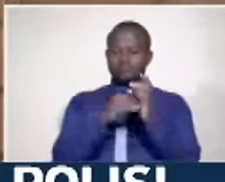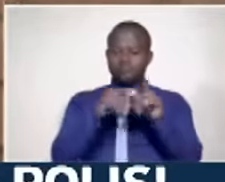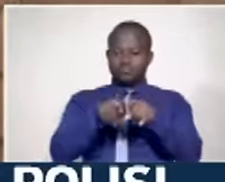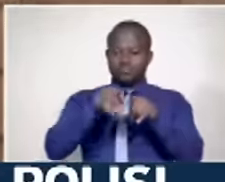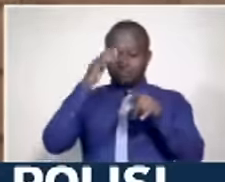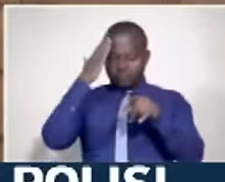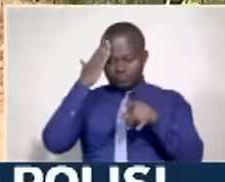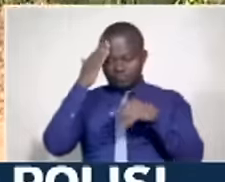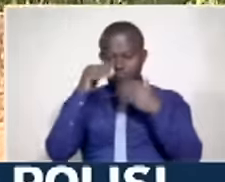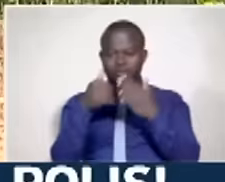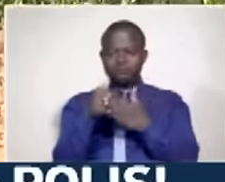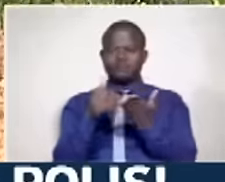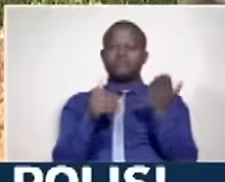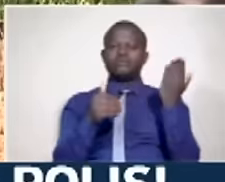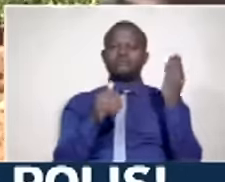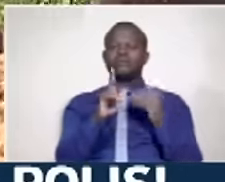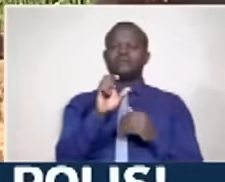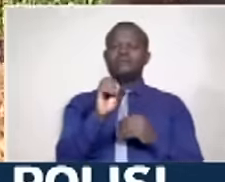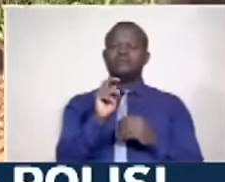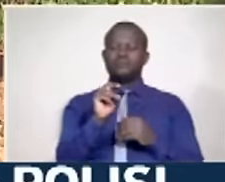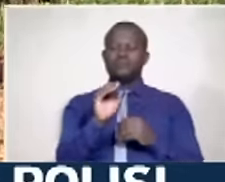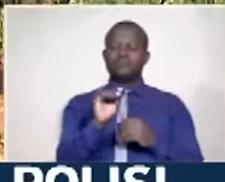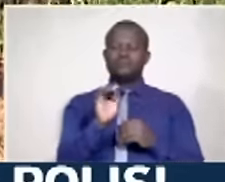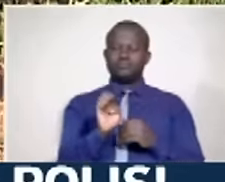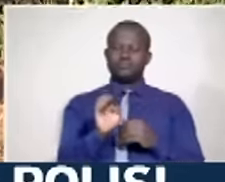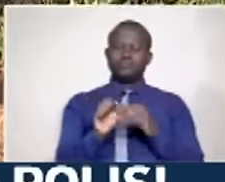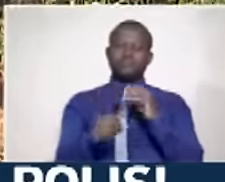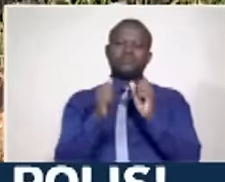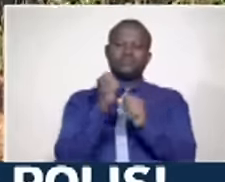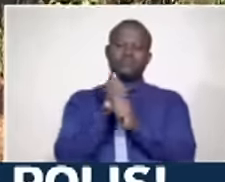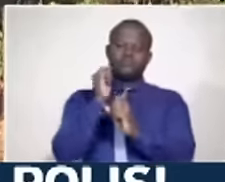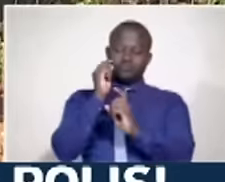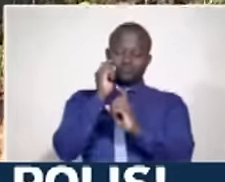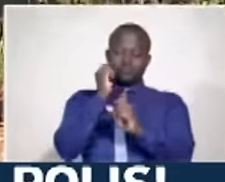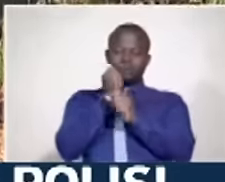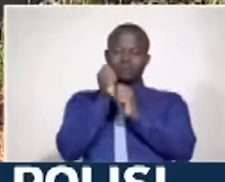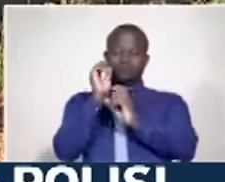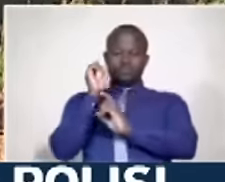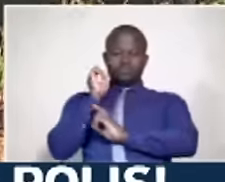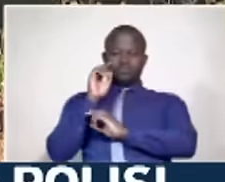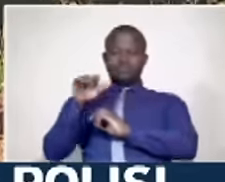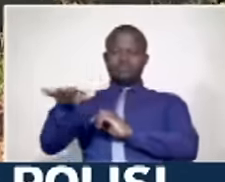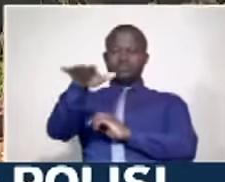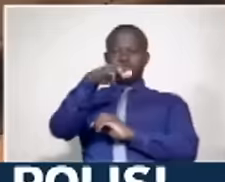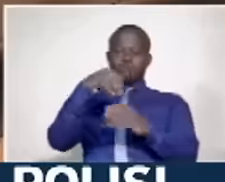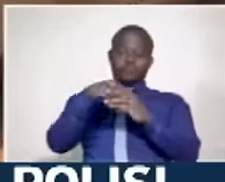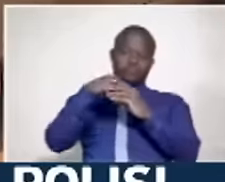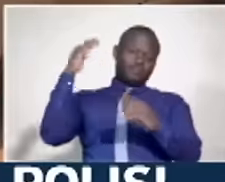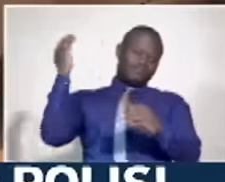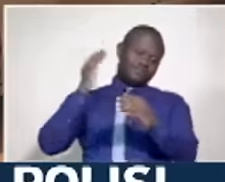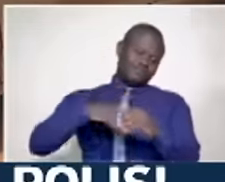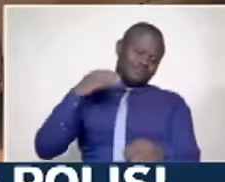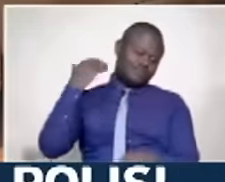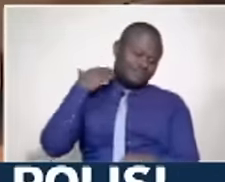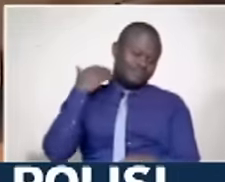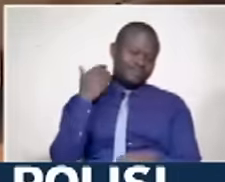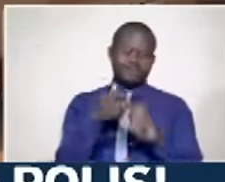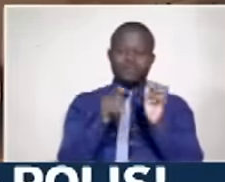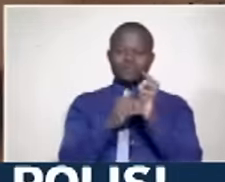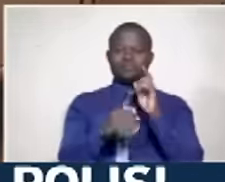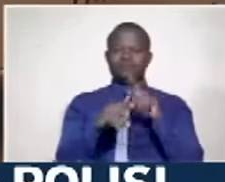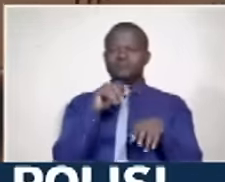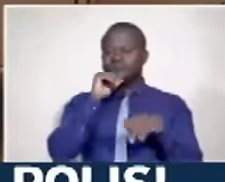urupfu rwa Nshimiyimana Leonce nawe wakoraga akazi k'ubuzamu mu murenge wa Rusororo akagari ka Nyagahinga bamukase umutwe ndetse